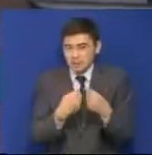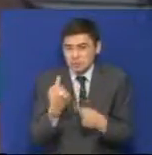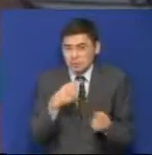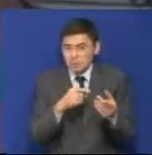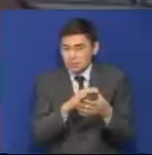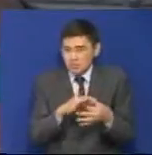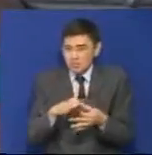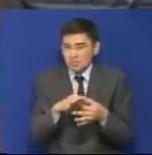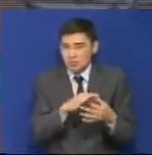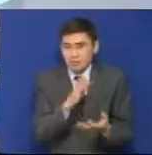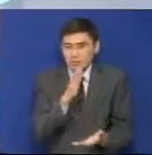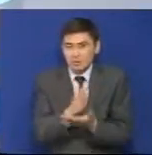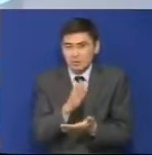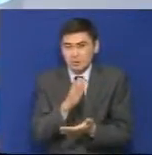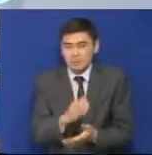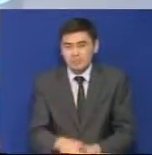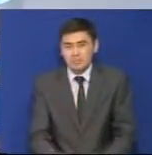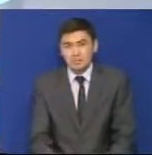өмір сүруде.